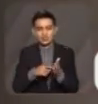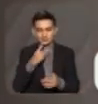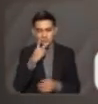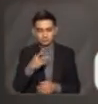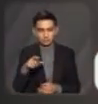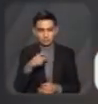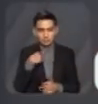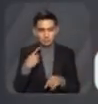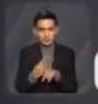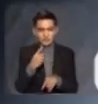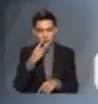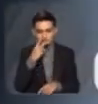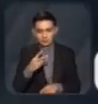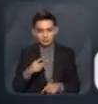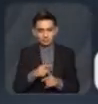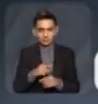Смотрите.